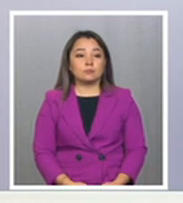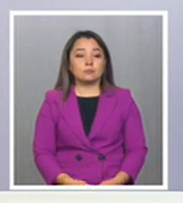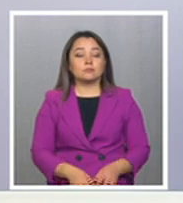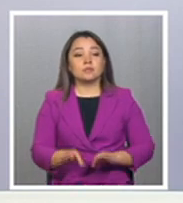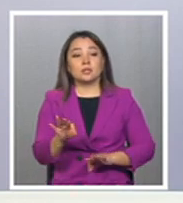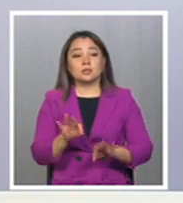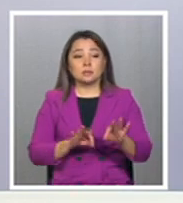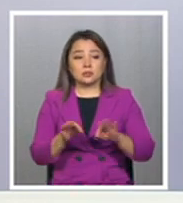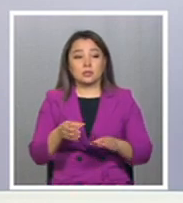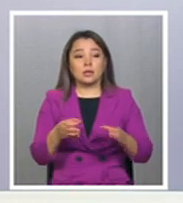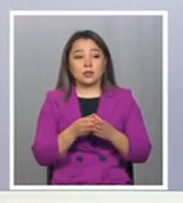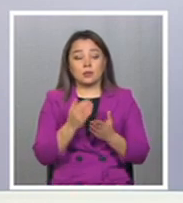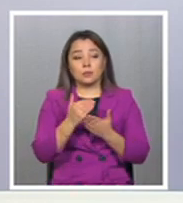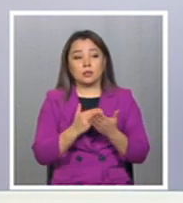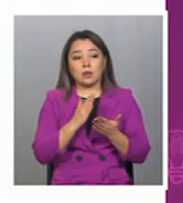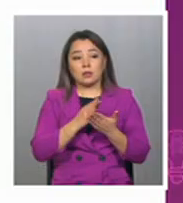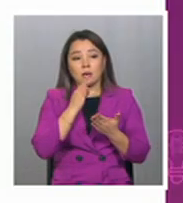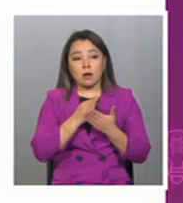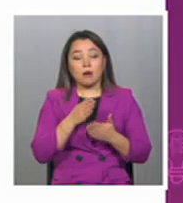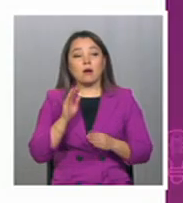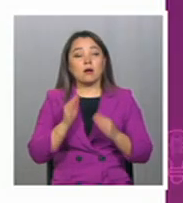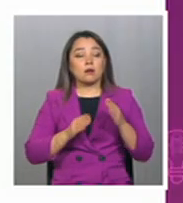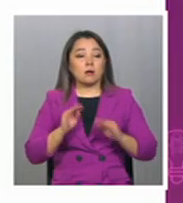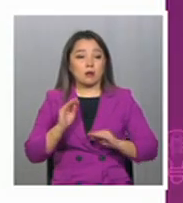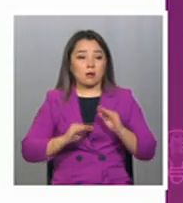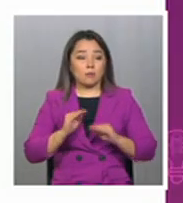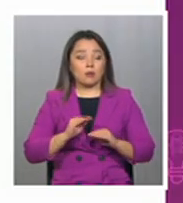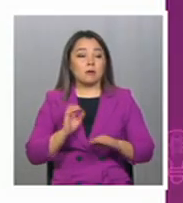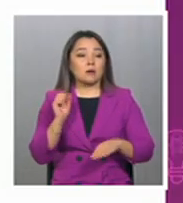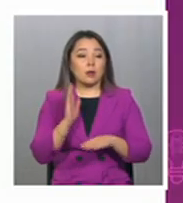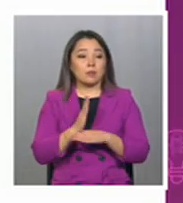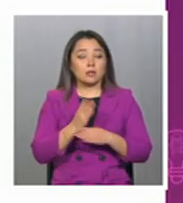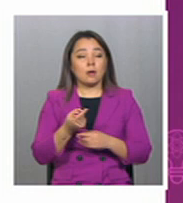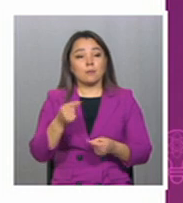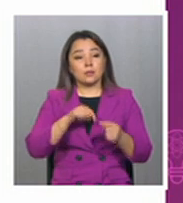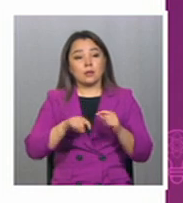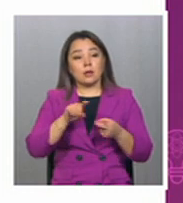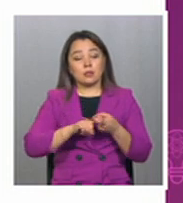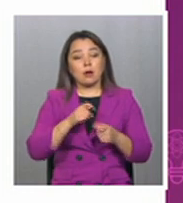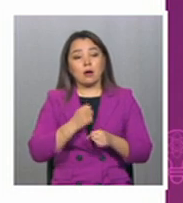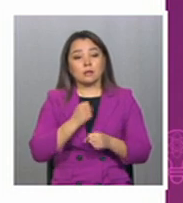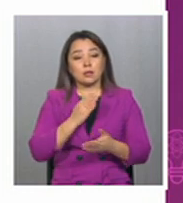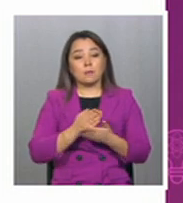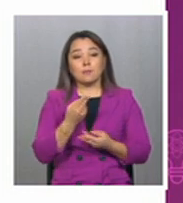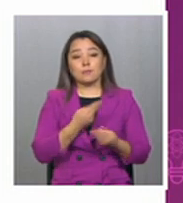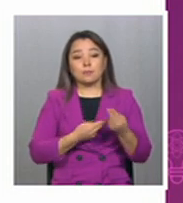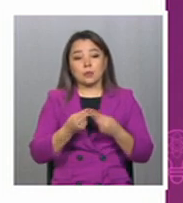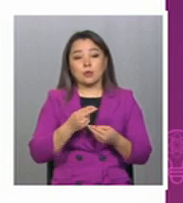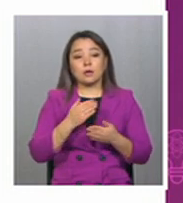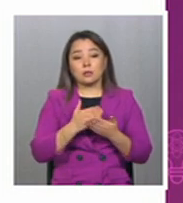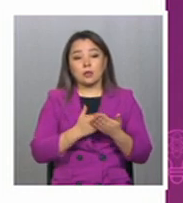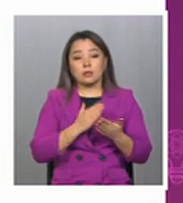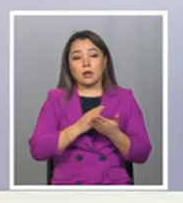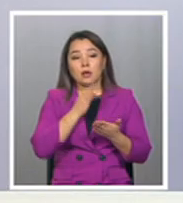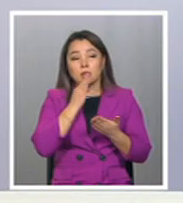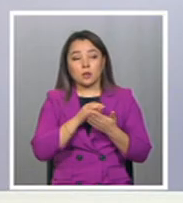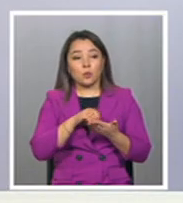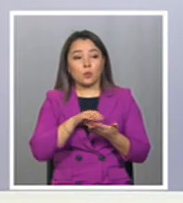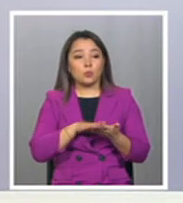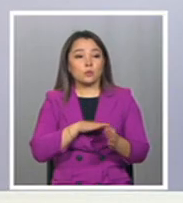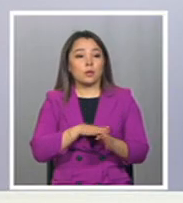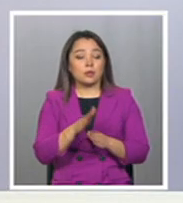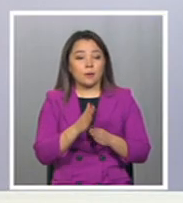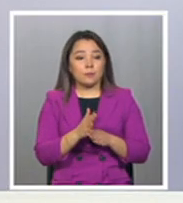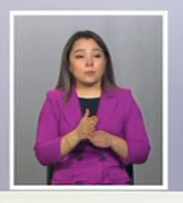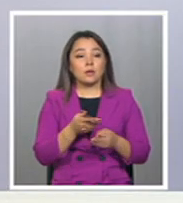Сызықтық алгоритм барысында командалар бірінен соң бірі қатаң белгіленген тәртіппен орындалады.